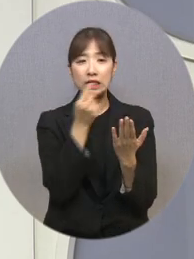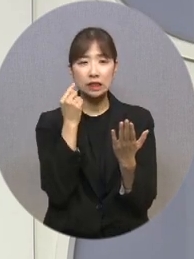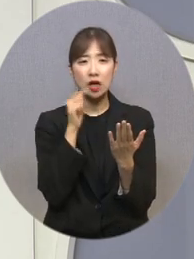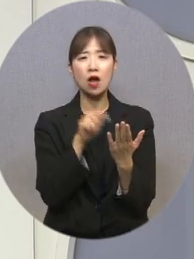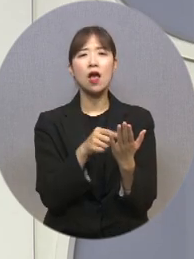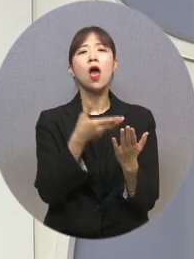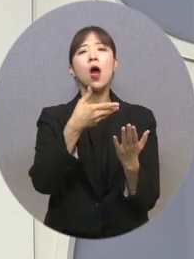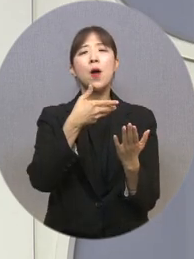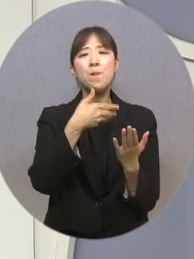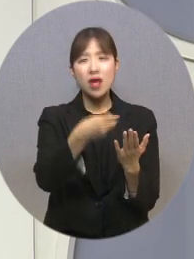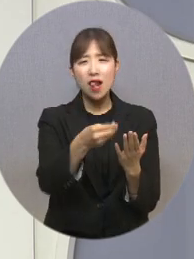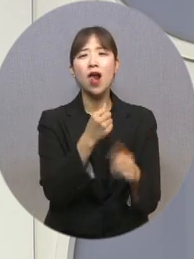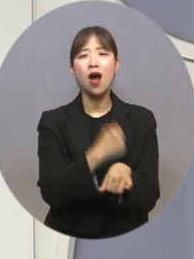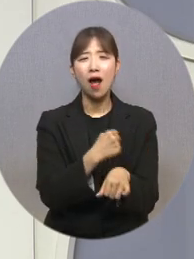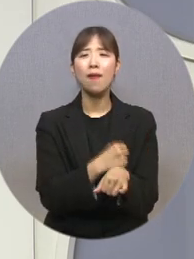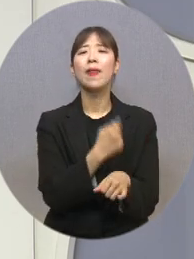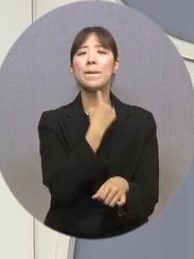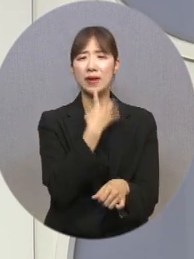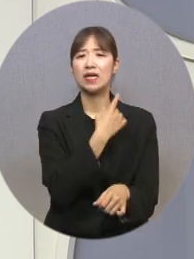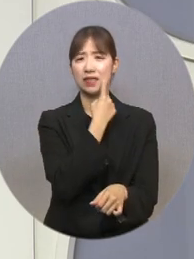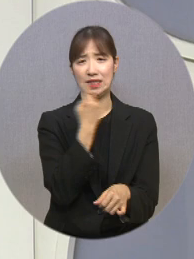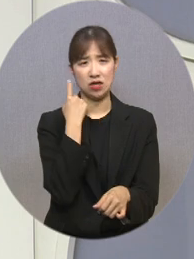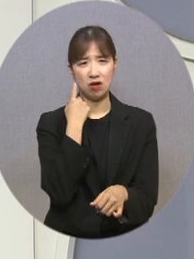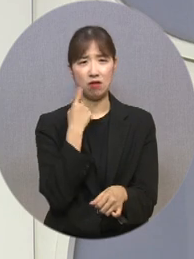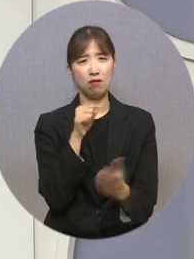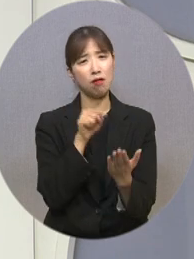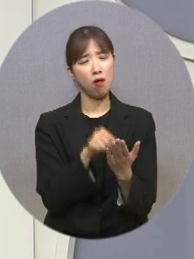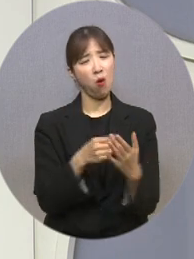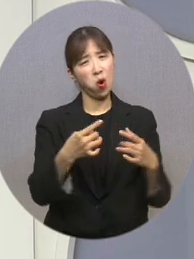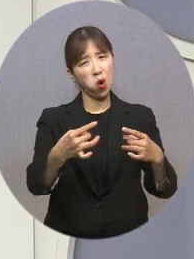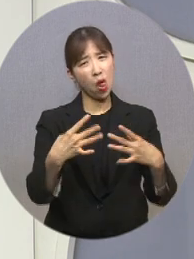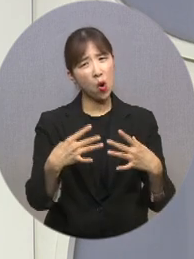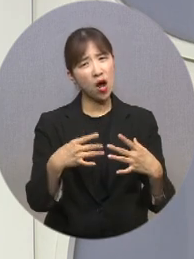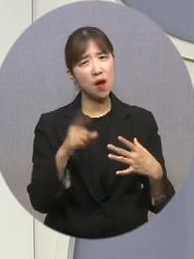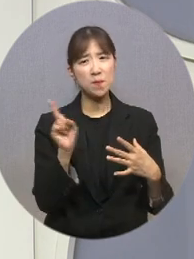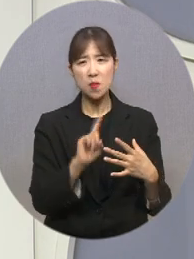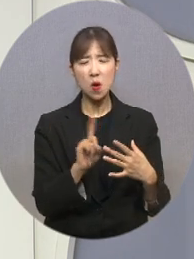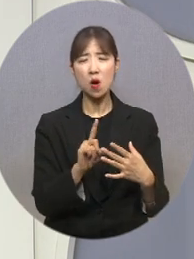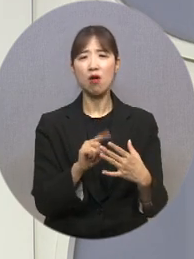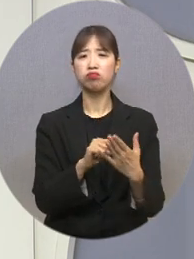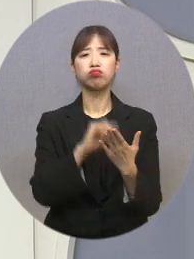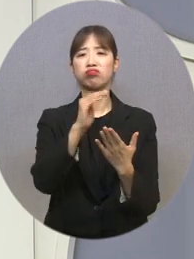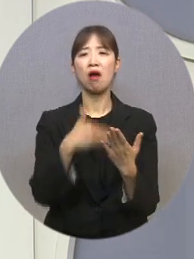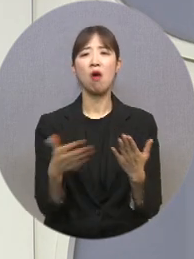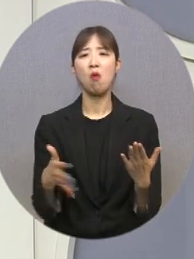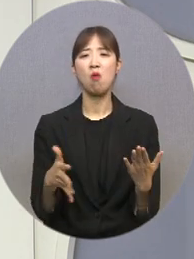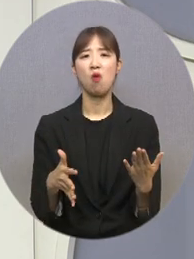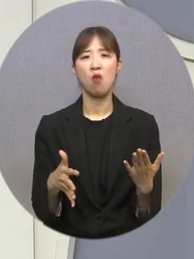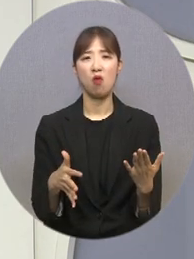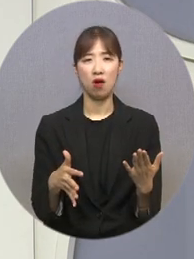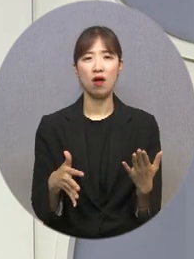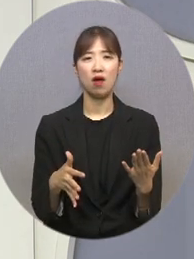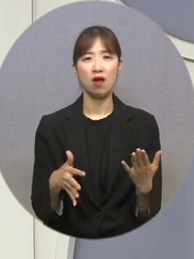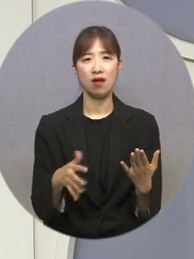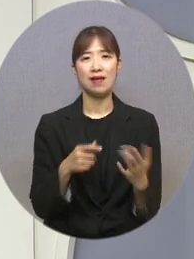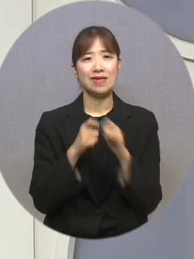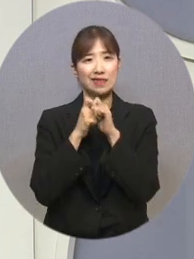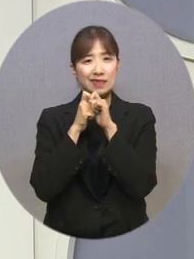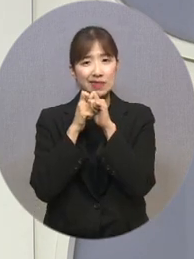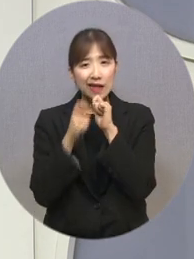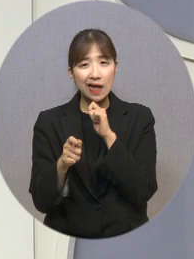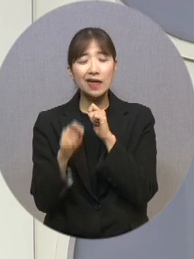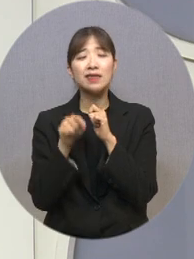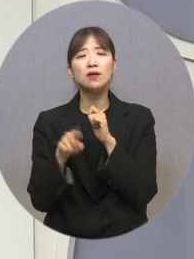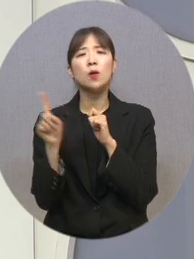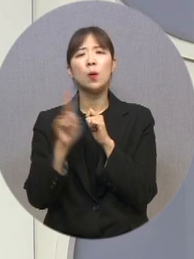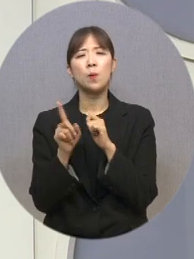그냥 빌렸다는 사실에 대한 증명이지 뭐라고 속였는지 거기에 대한 건 아무런 증거가 없거든요. 아까도 말씀드렸지만은 사기죄가 크게